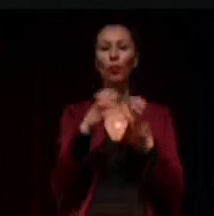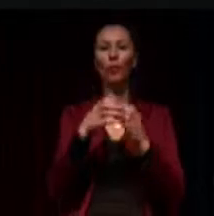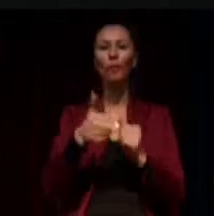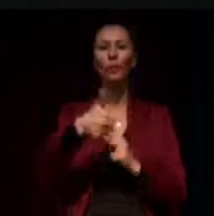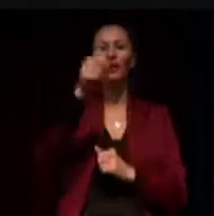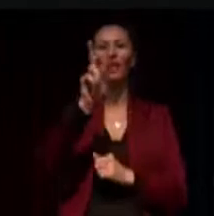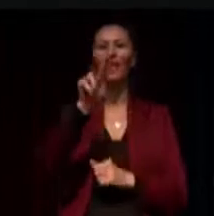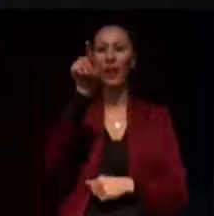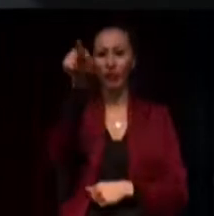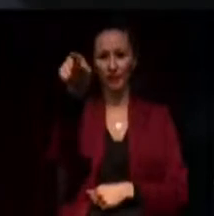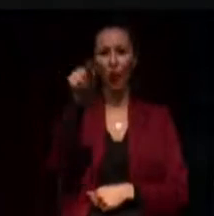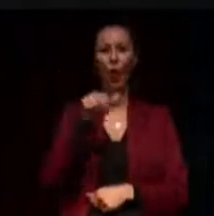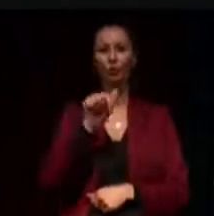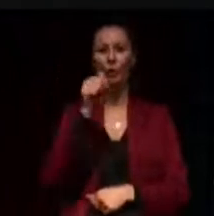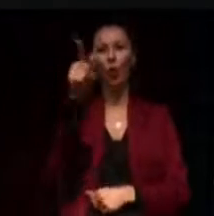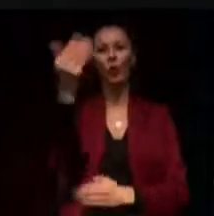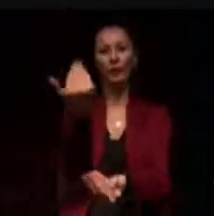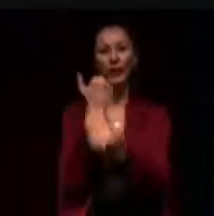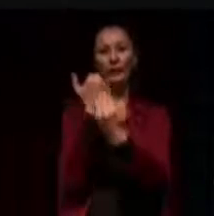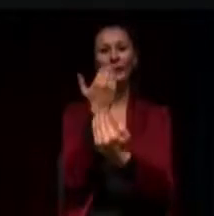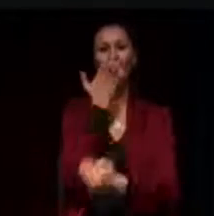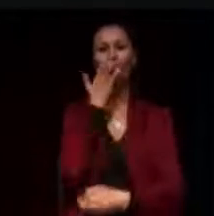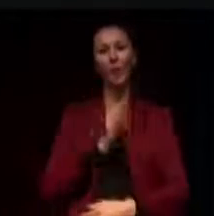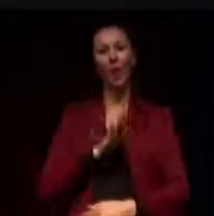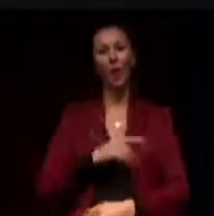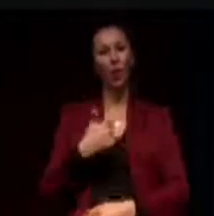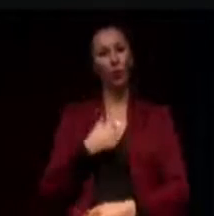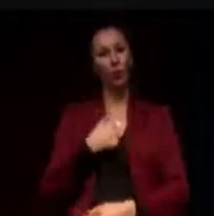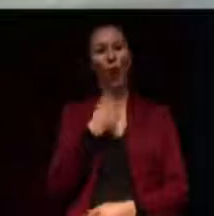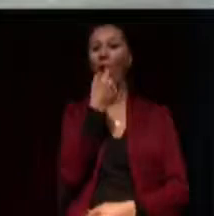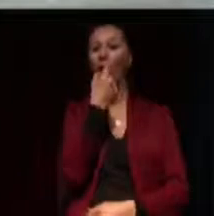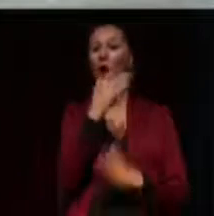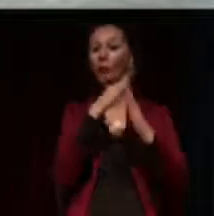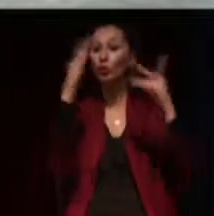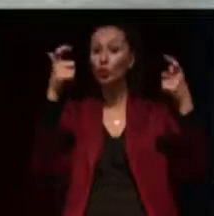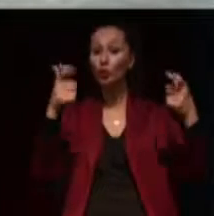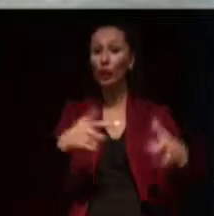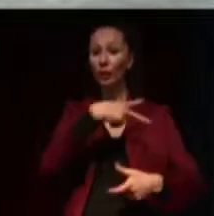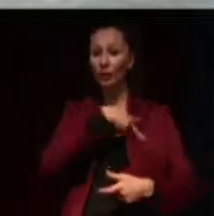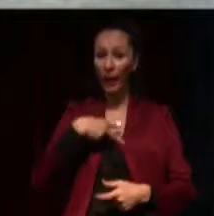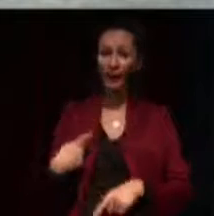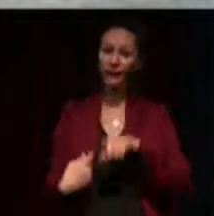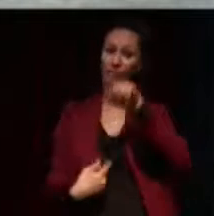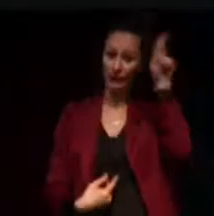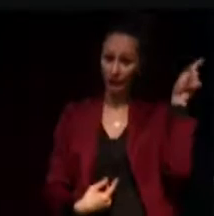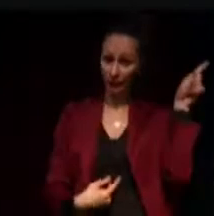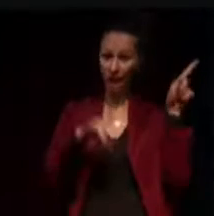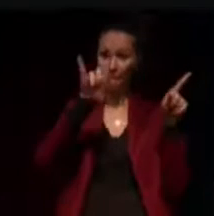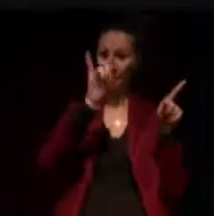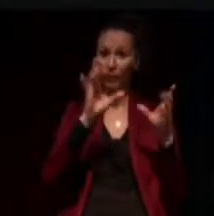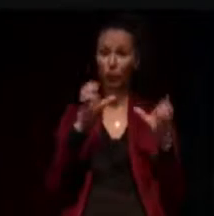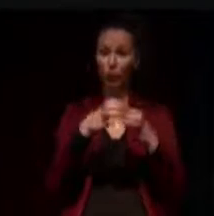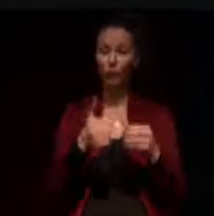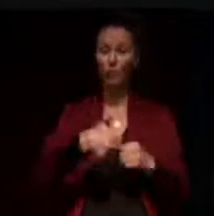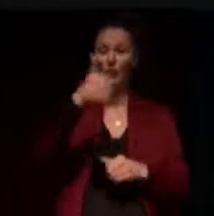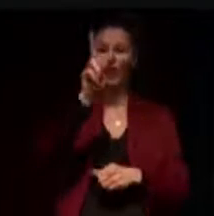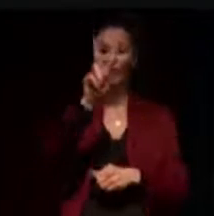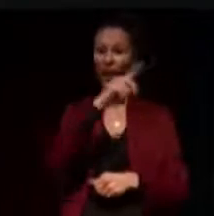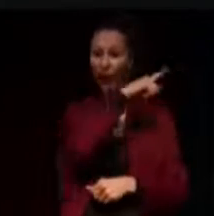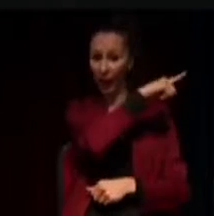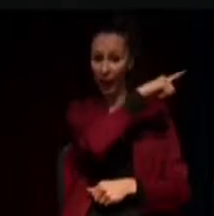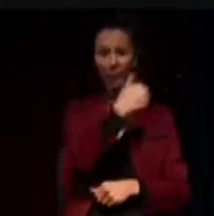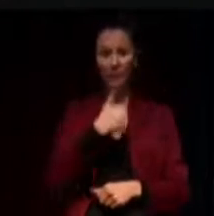Başkan Vekilimizden o zaman o desteği bekliyorum yani. Ankara Büyükşehir Belediyesi'nin MHP'li Grup Başkan